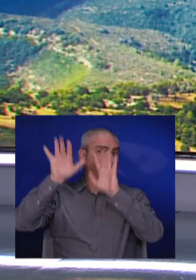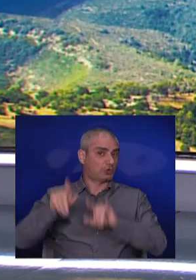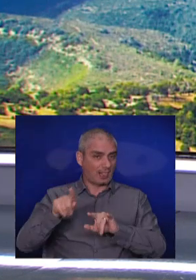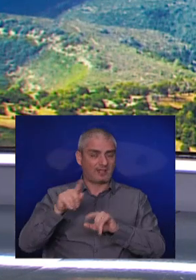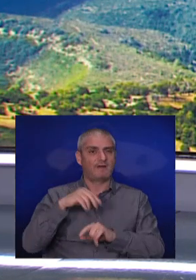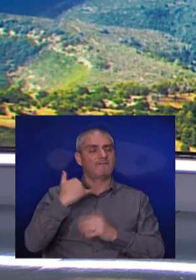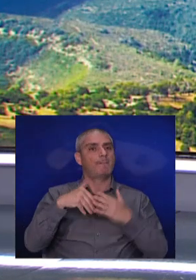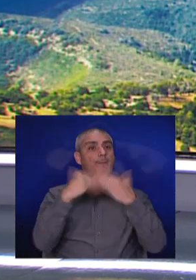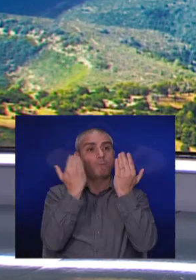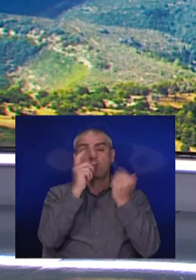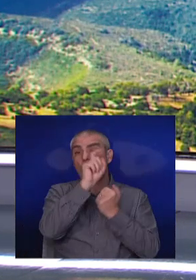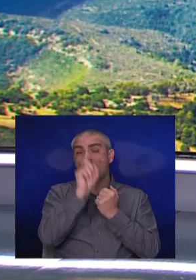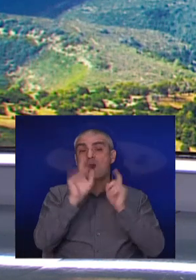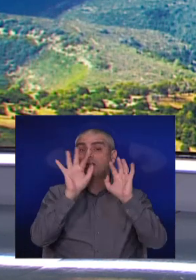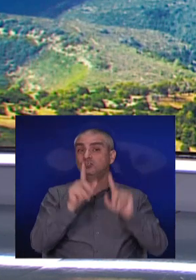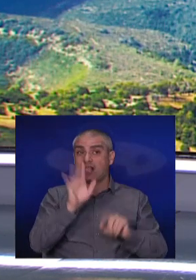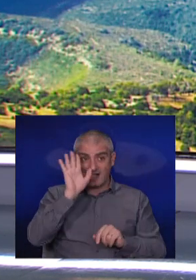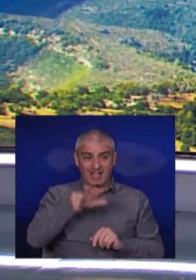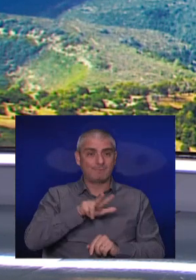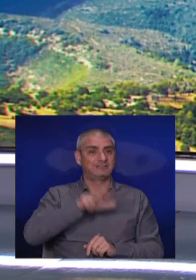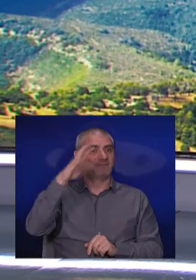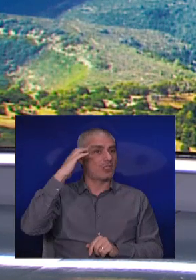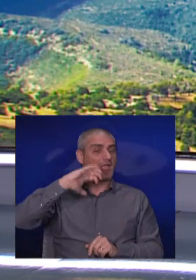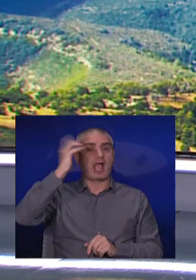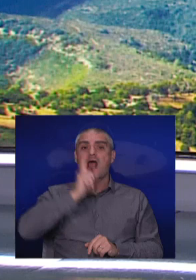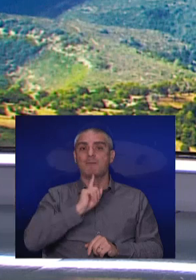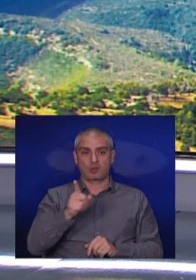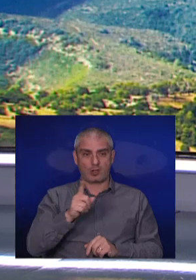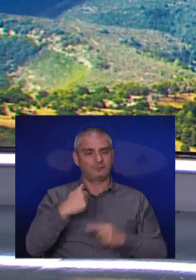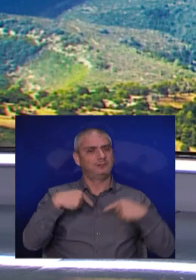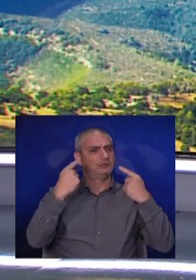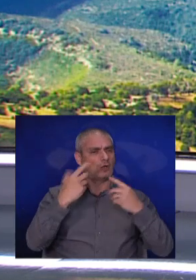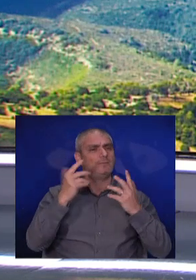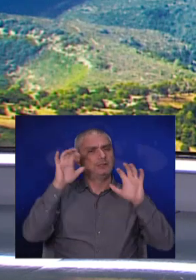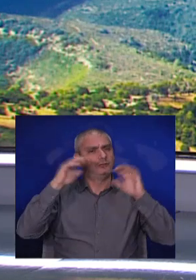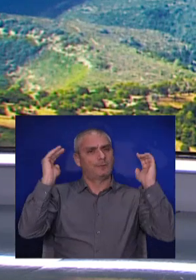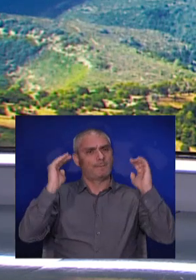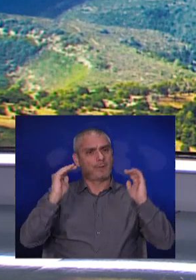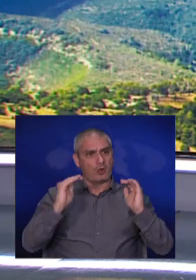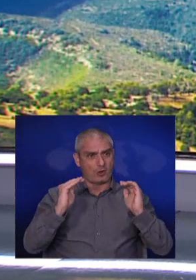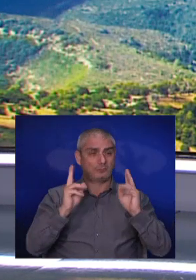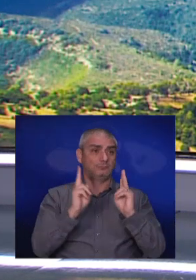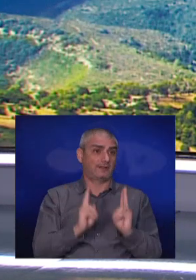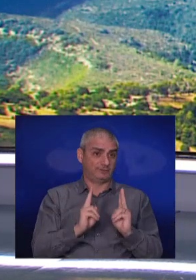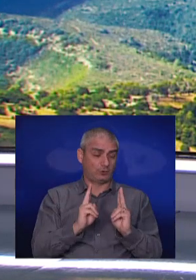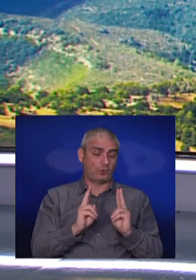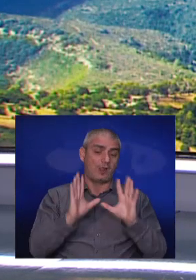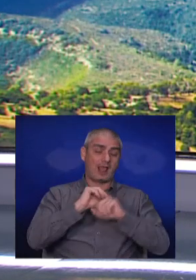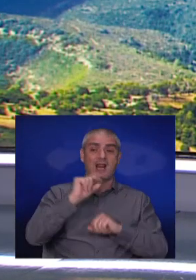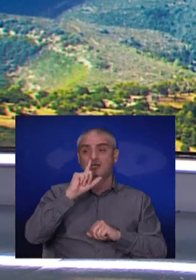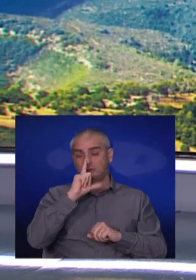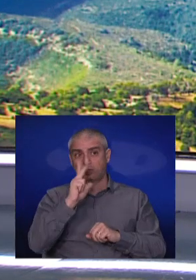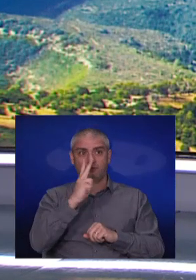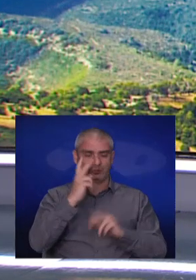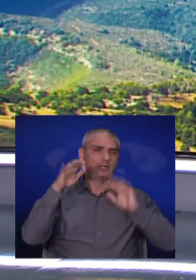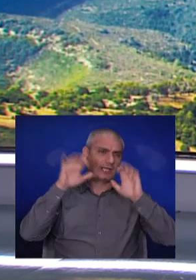ובשעות הבוקר ייתכן שלג גם בצפון רמת הגולן. במהלך היום יחלשו הגשמים, הם ייפסקו, בלילה שבין ראשון לשני הגשם